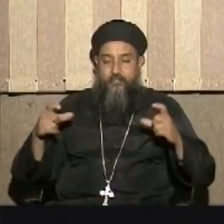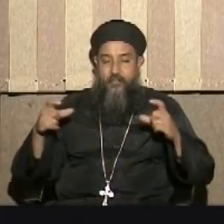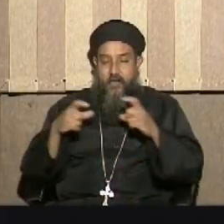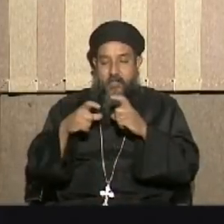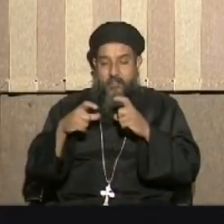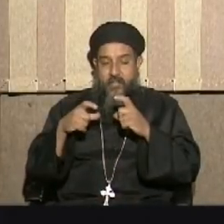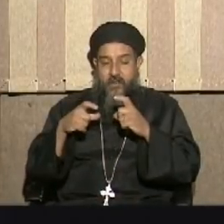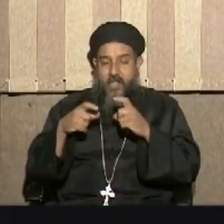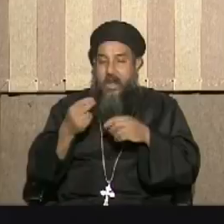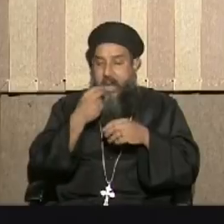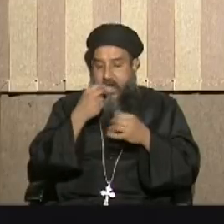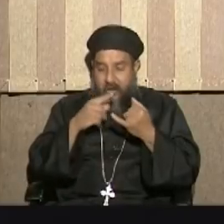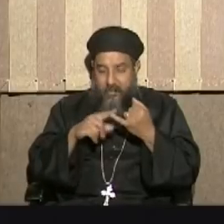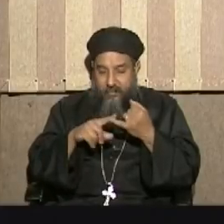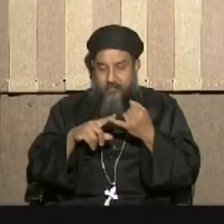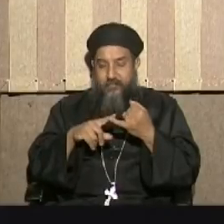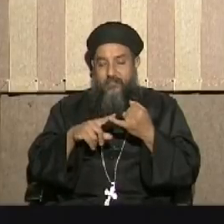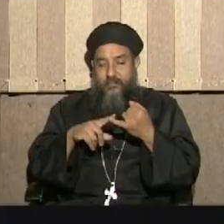وجمعنا على رزقه